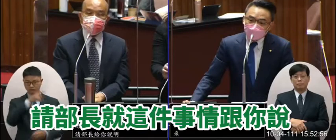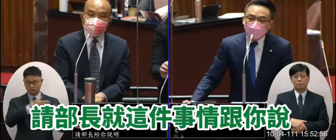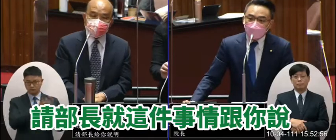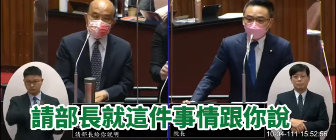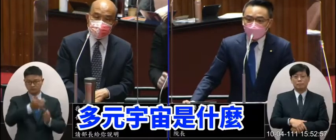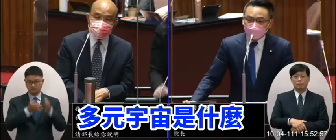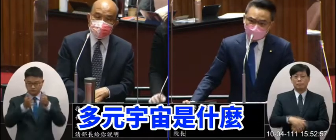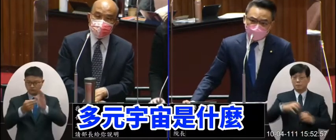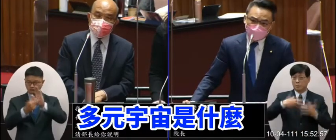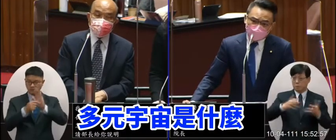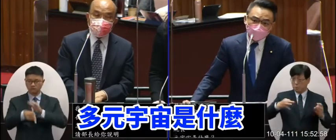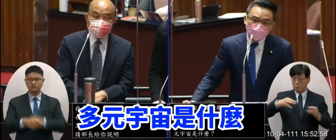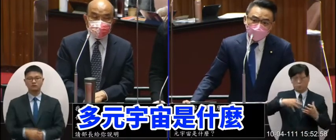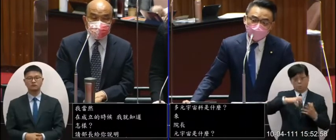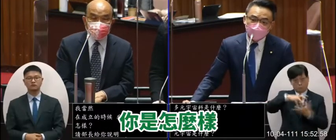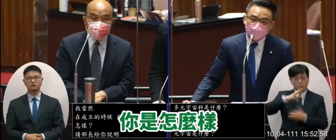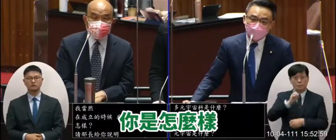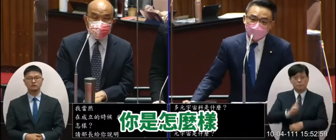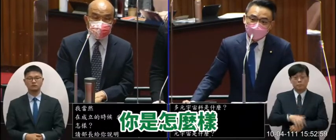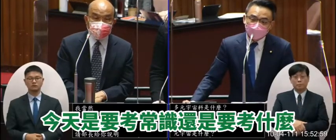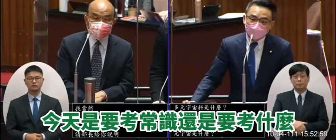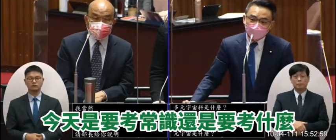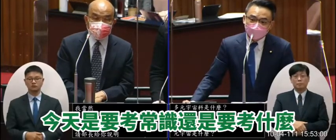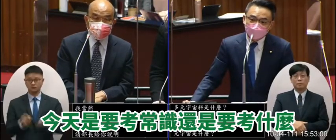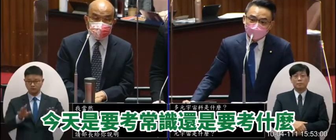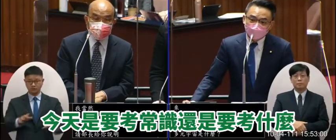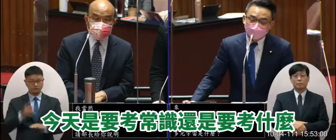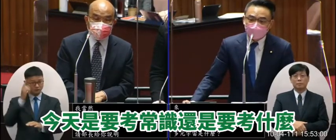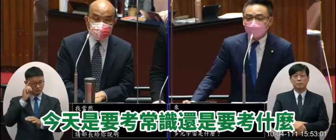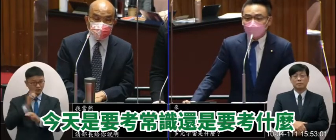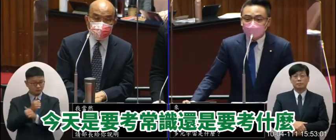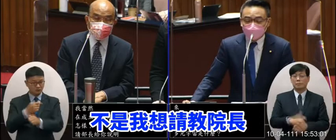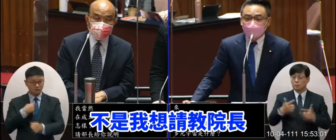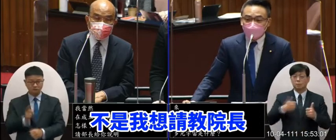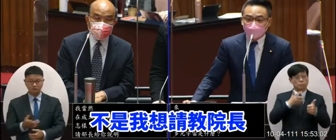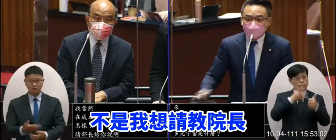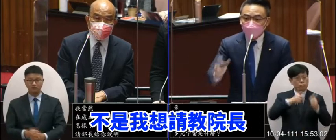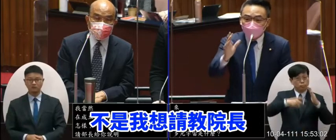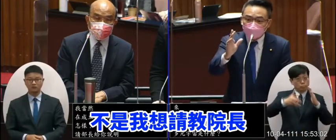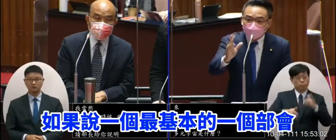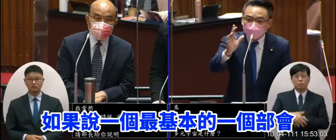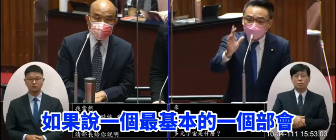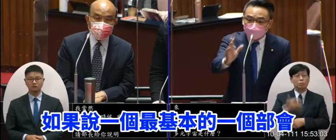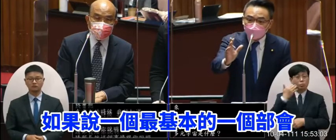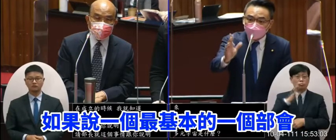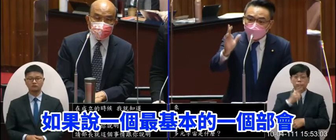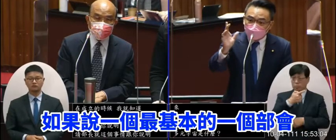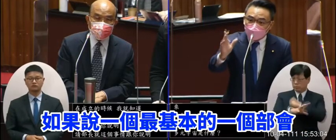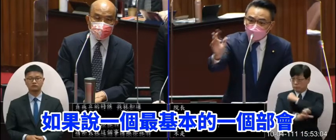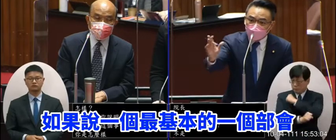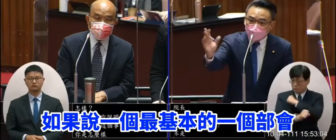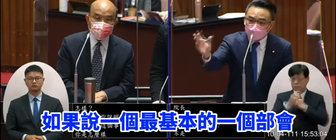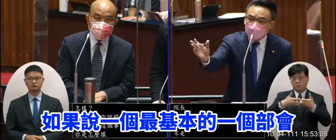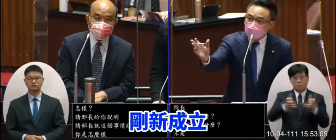事情跟你说。 多元宇宙是什么？ 你是怎么样？今天是要考常识还是要考？ 不是，我想请教院长，如果说一个最基